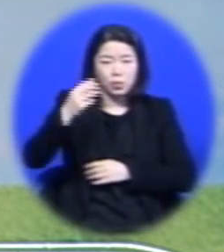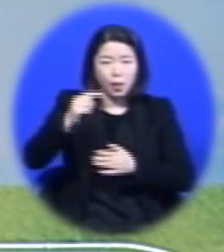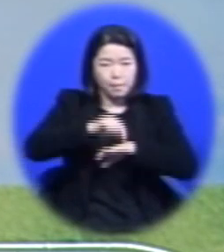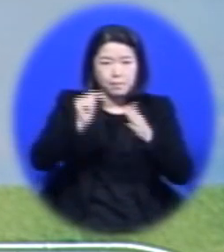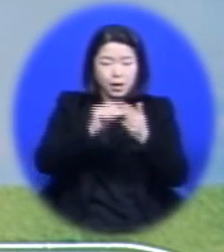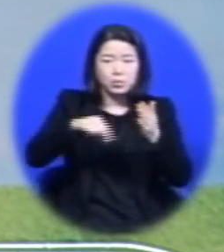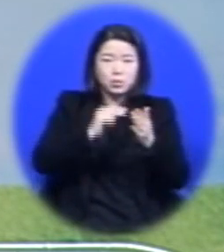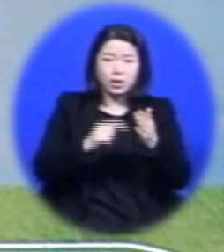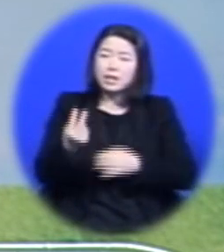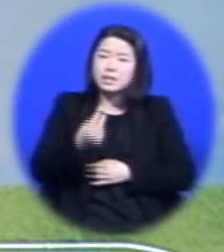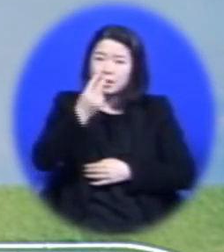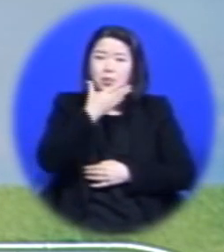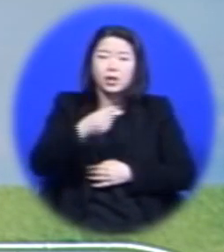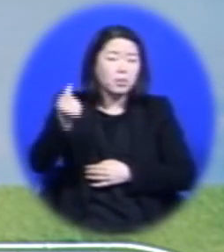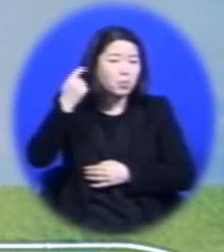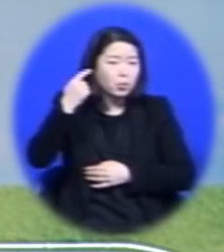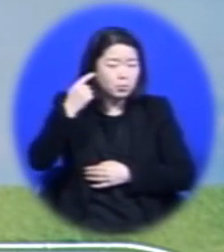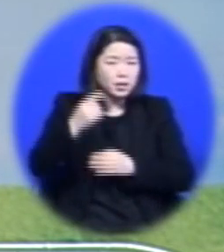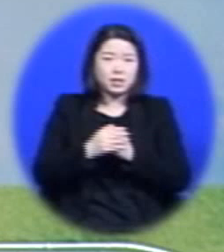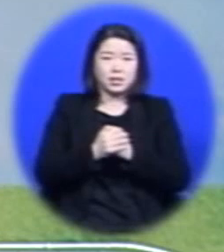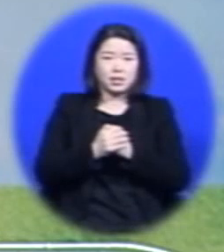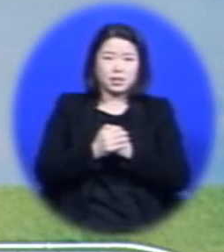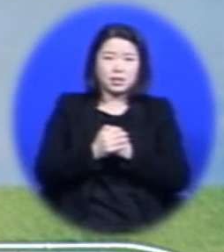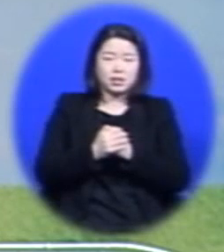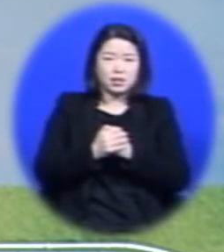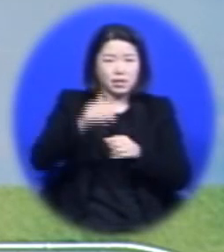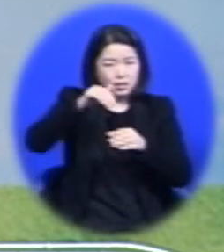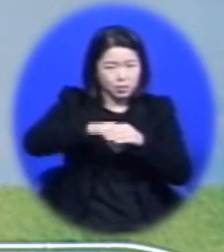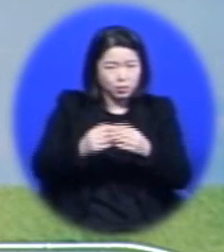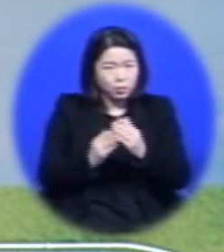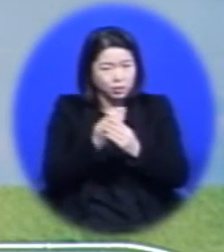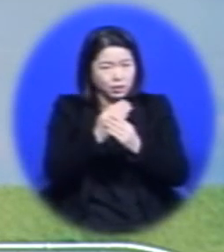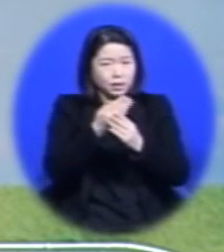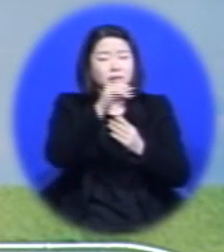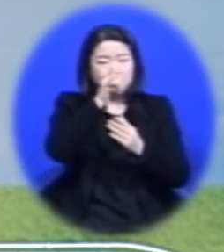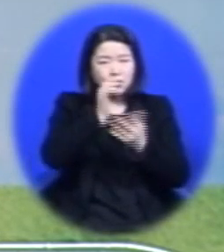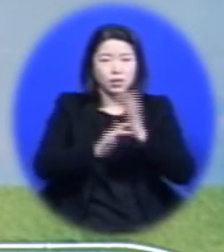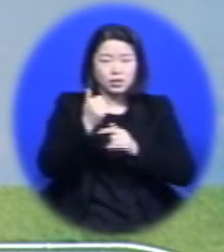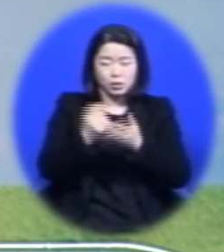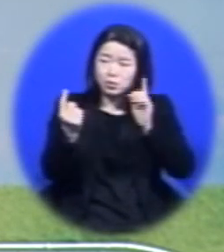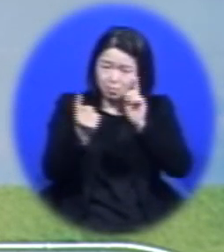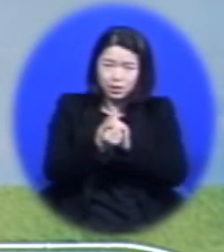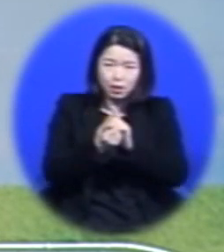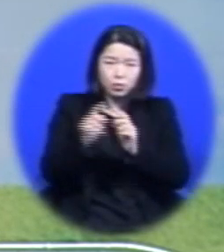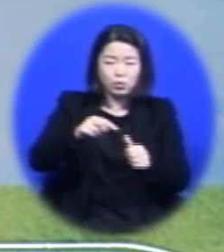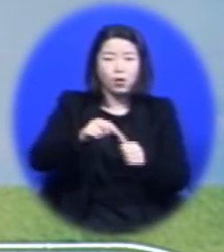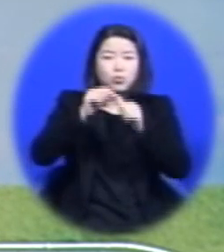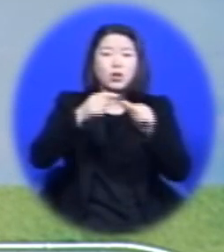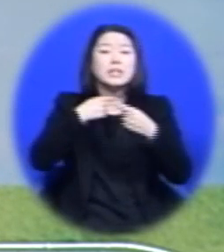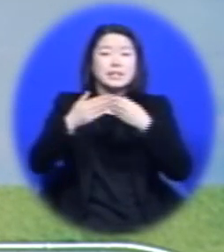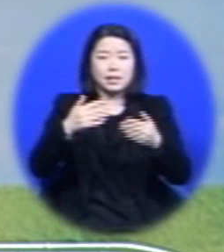생명의 복음이 싹터 써요 예수님을 만나고 그래가 구원을